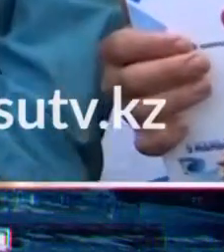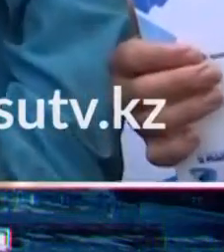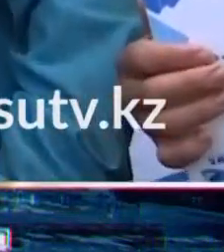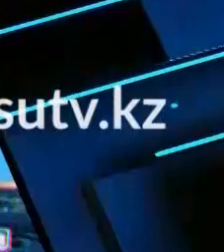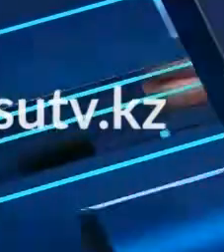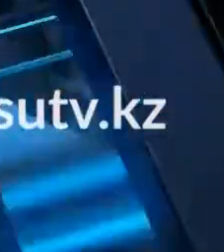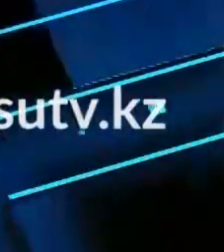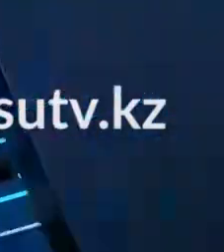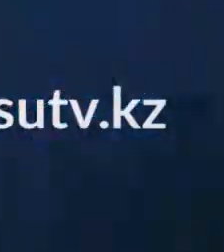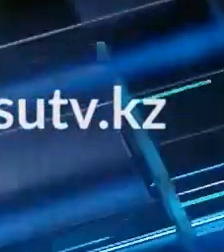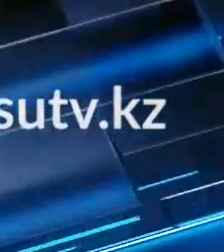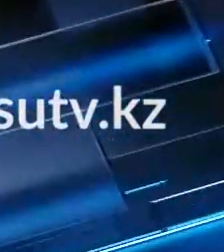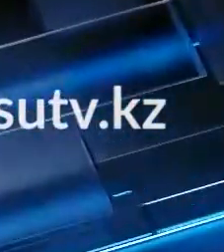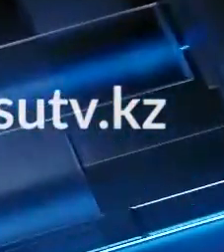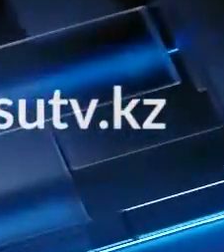өтті.